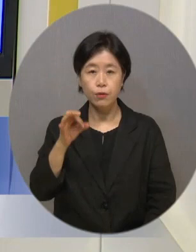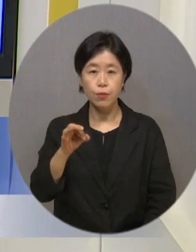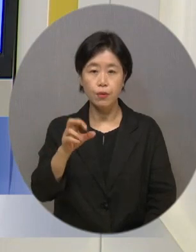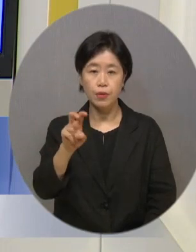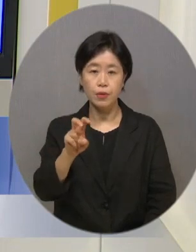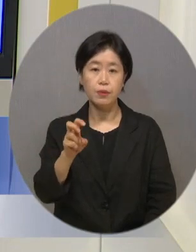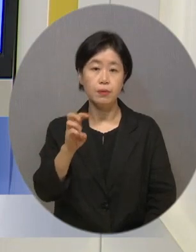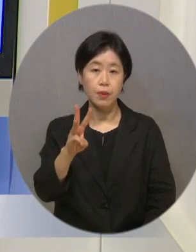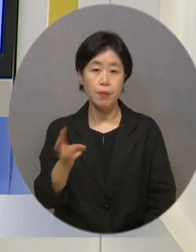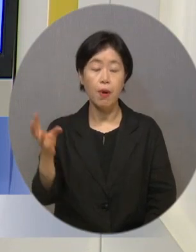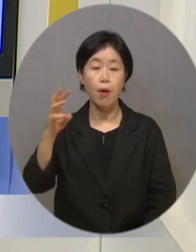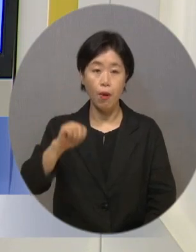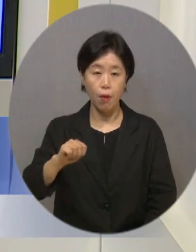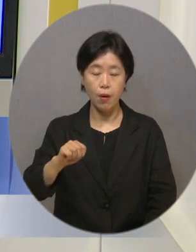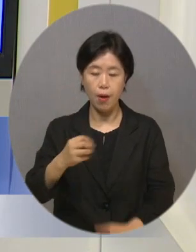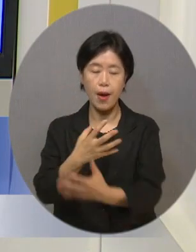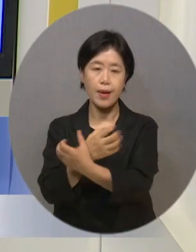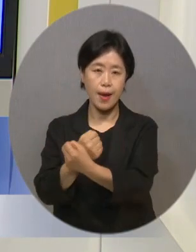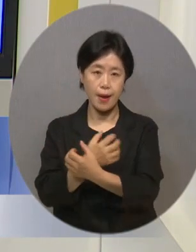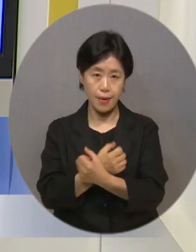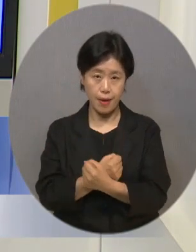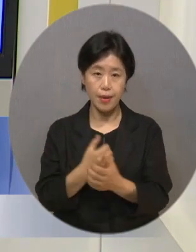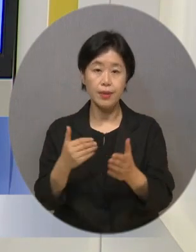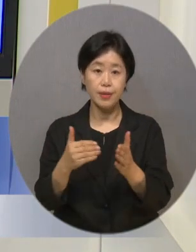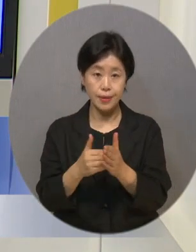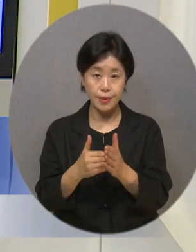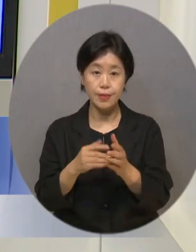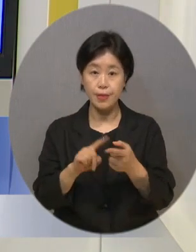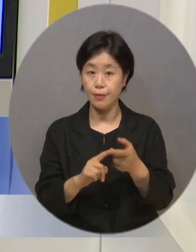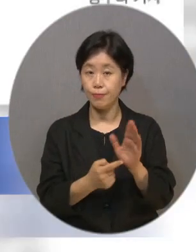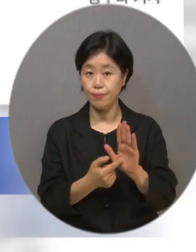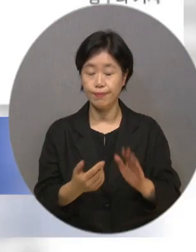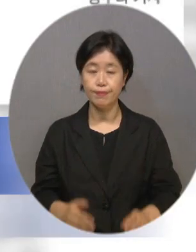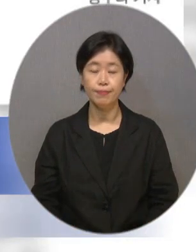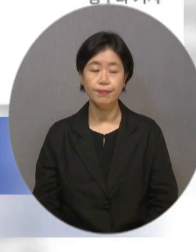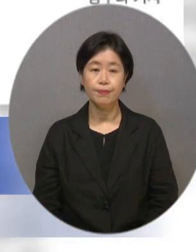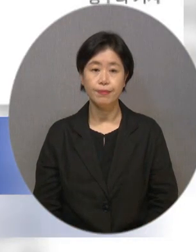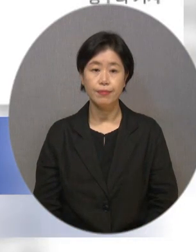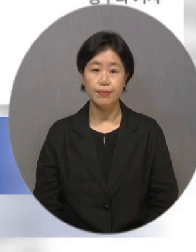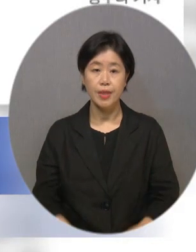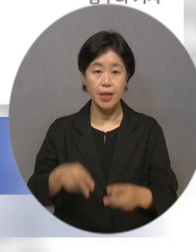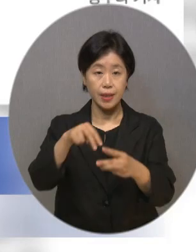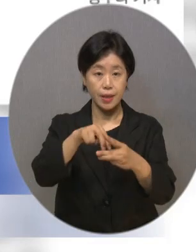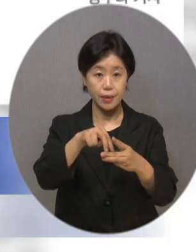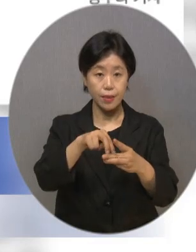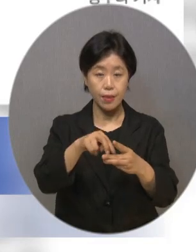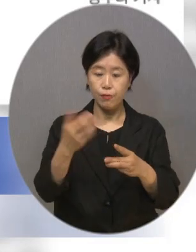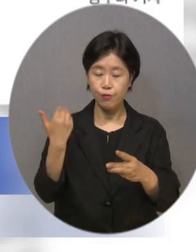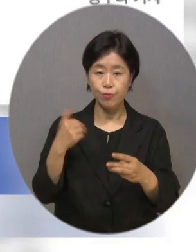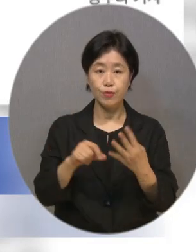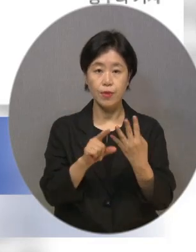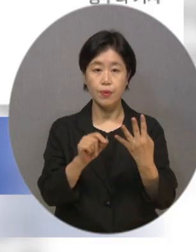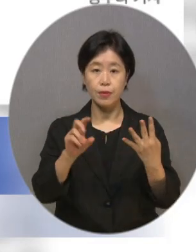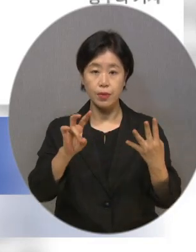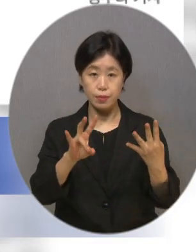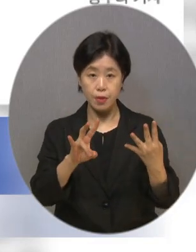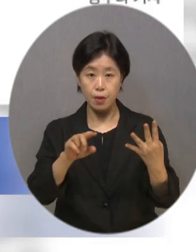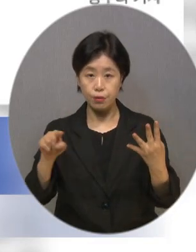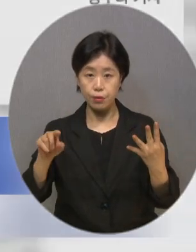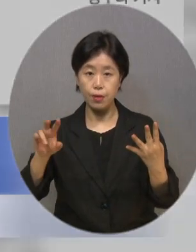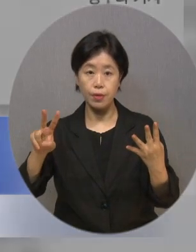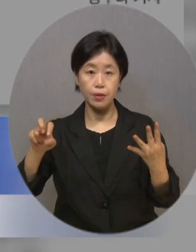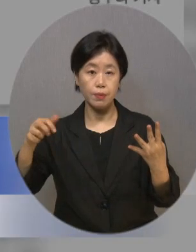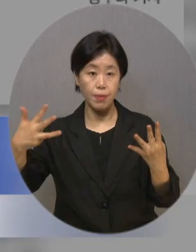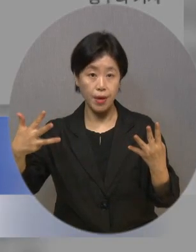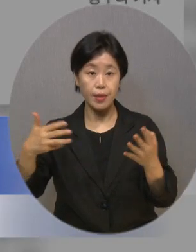23억원 규모의 계약 성과를 거뒀다는 소식을 전하고 있습니다 센터는 지난 4월 24일부터 28일까지